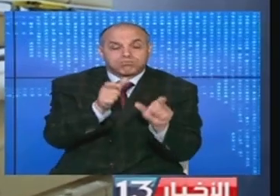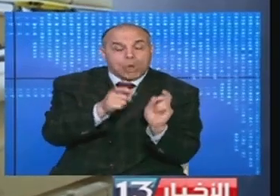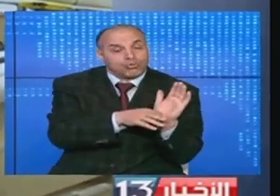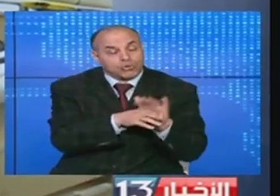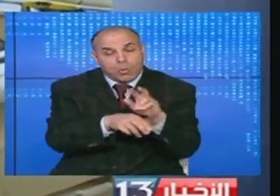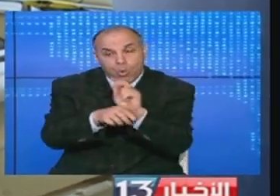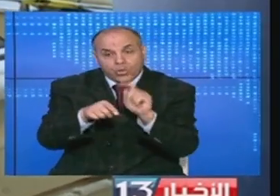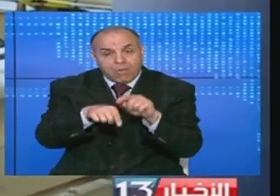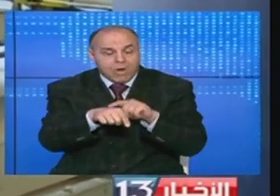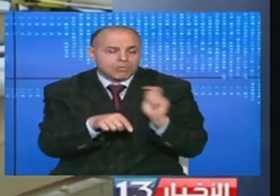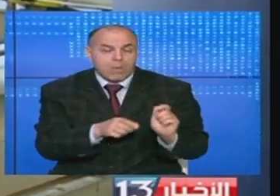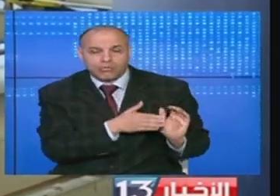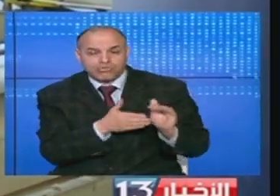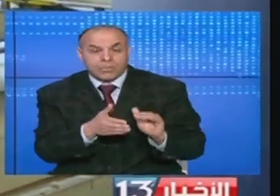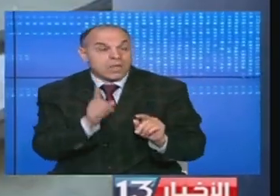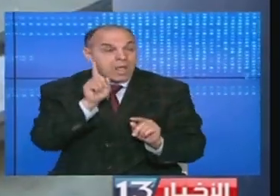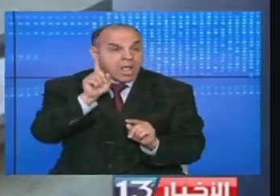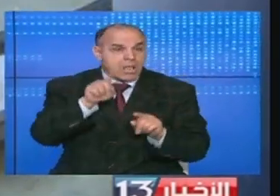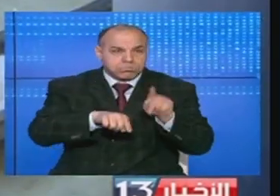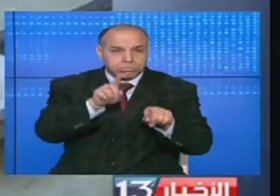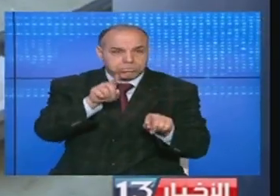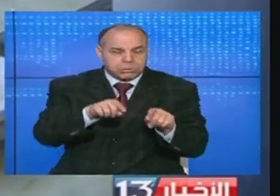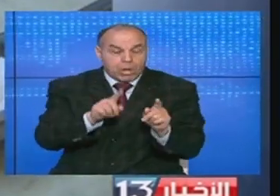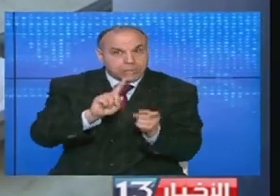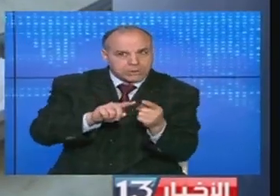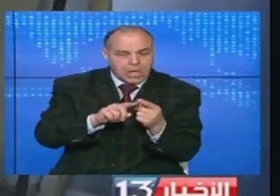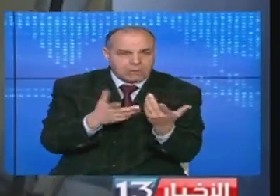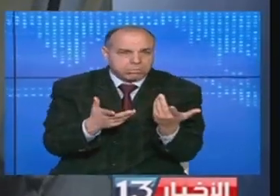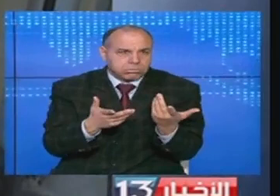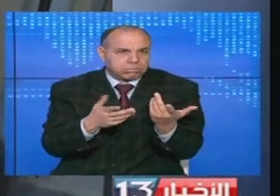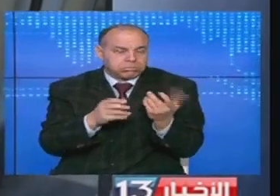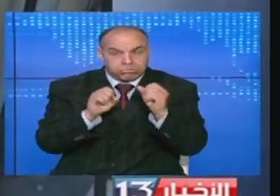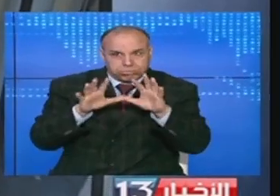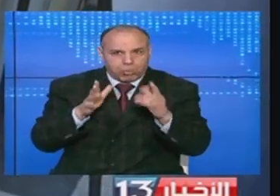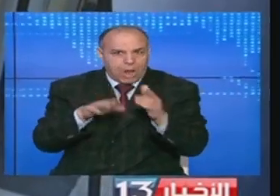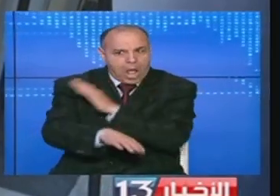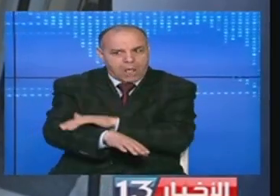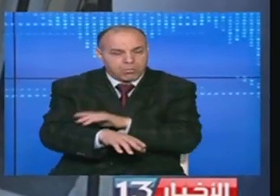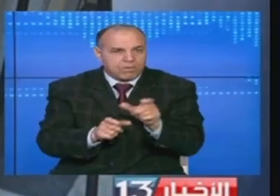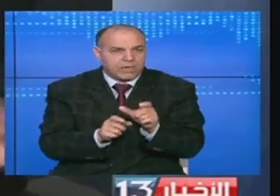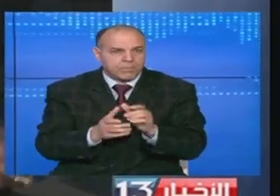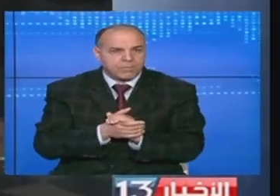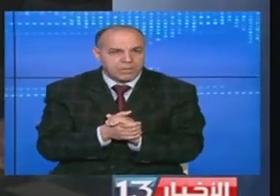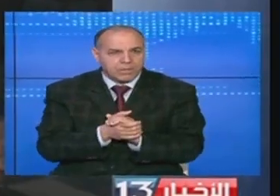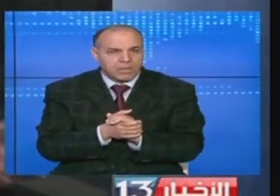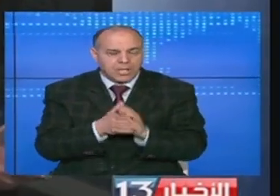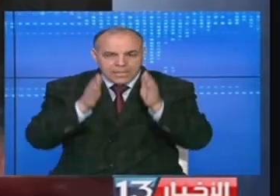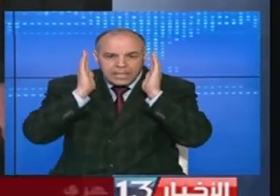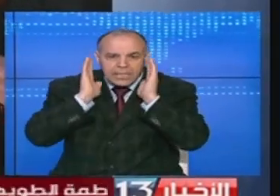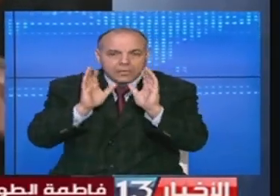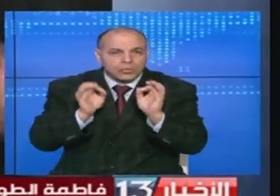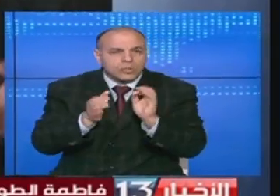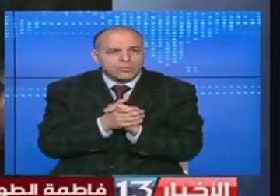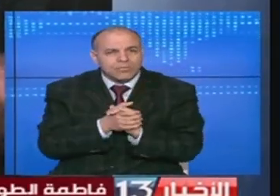فى الظروف العاديه فما بالك الظروف الاستثنائيه يقول ان هذه الفرقه نركز عليها هو